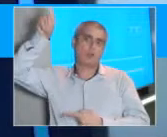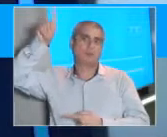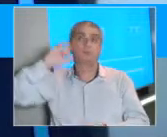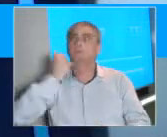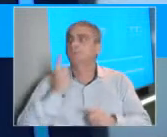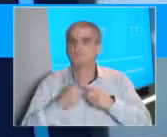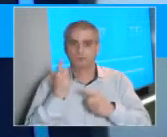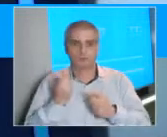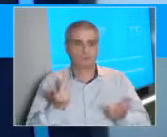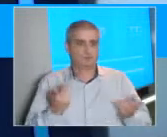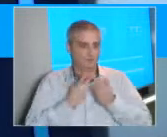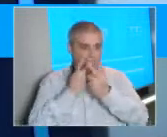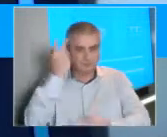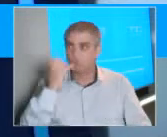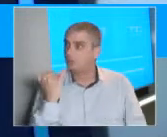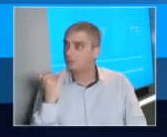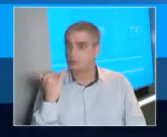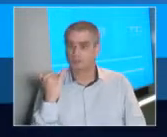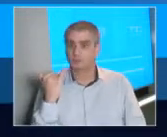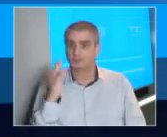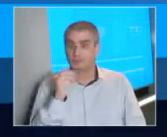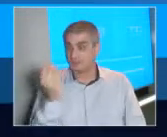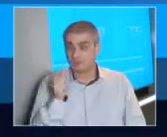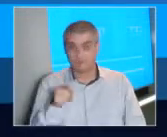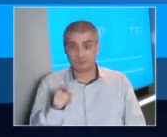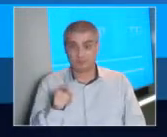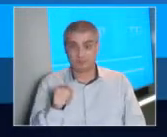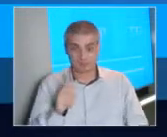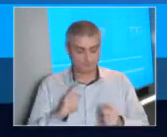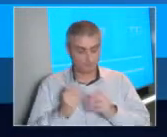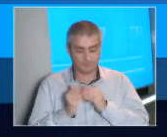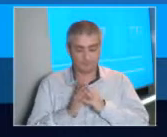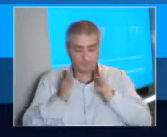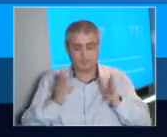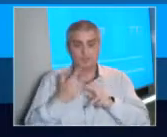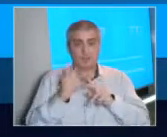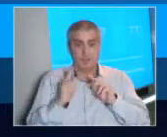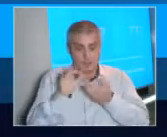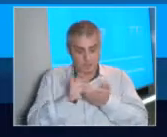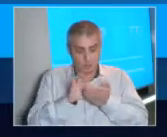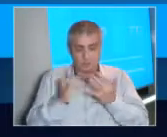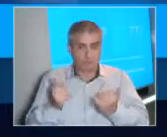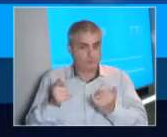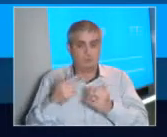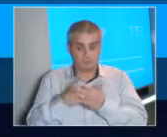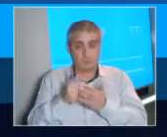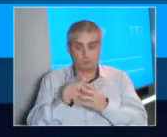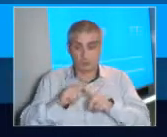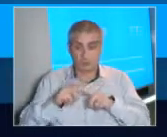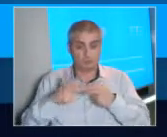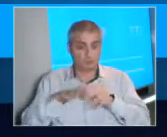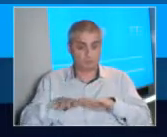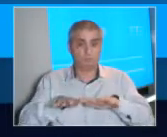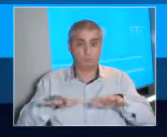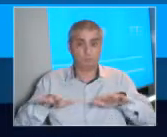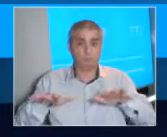הסינית, בייצור הסין, בכלל הכלכלה. חד משמעית, ולכן, אם הדבר הזה יתרחב מעבר לאירוע הנקודתי, וזה ימשיך בחודשים הקרובים,